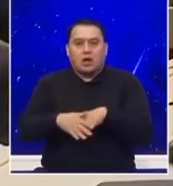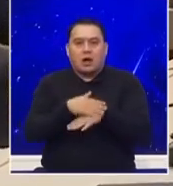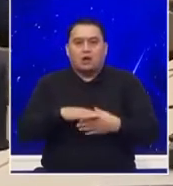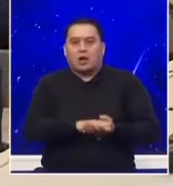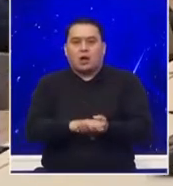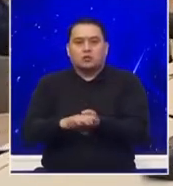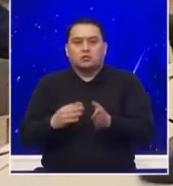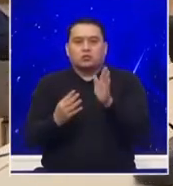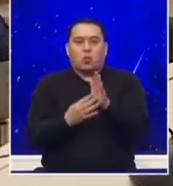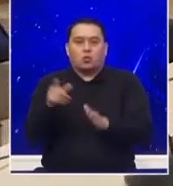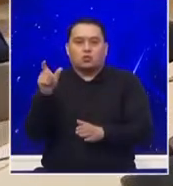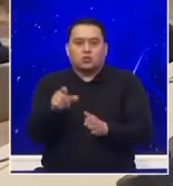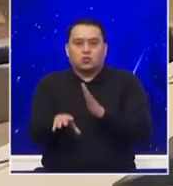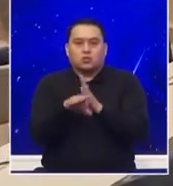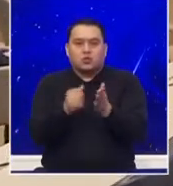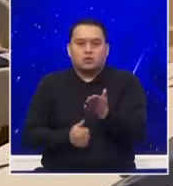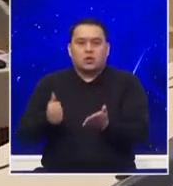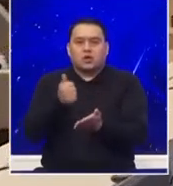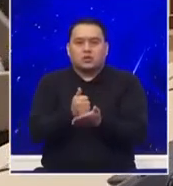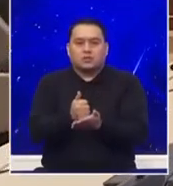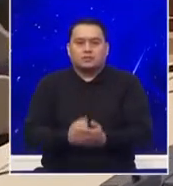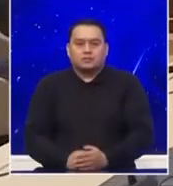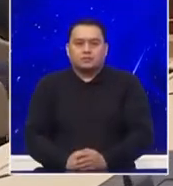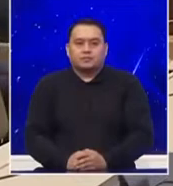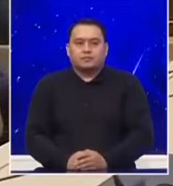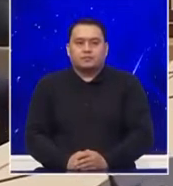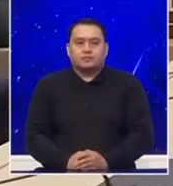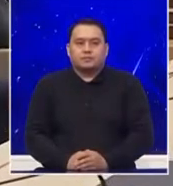ассамблеясы атынан 9 депутат сайланды.